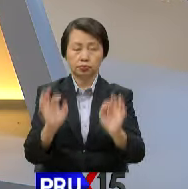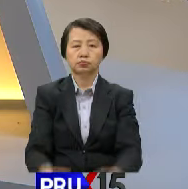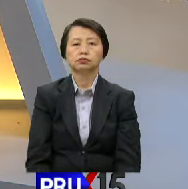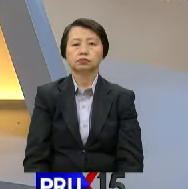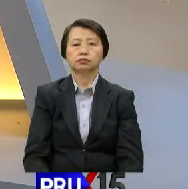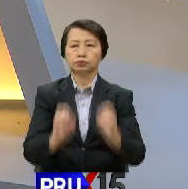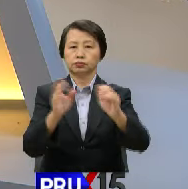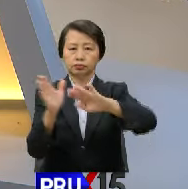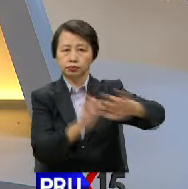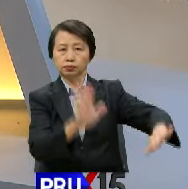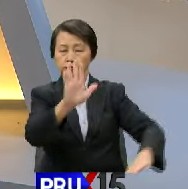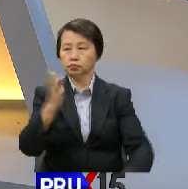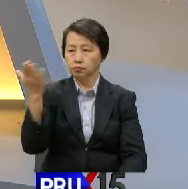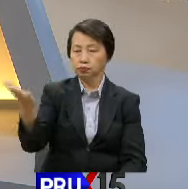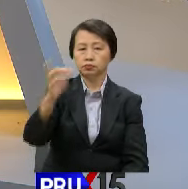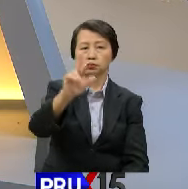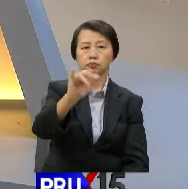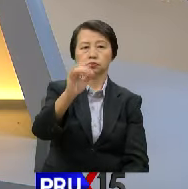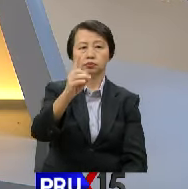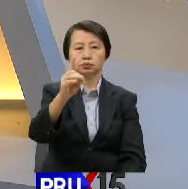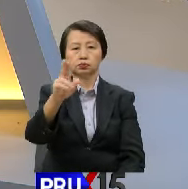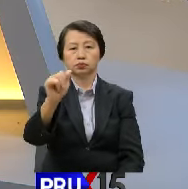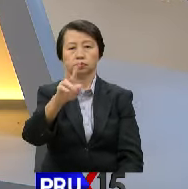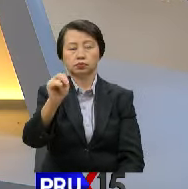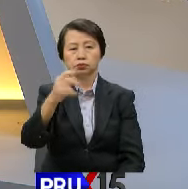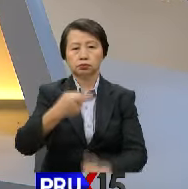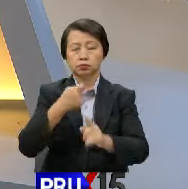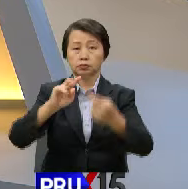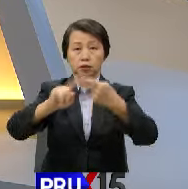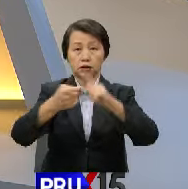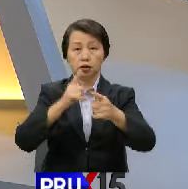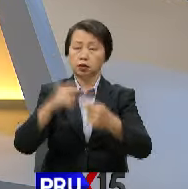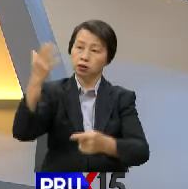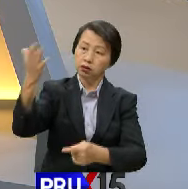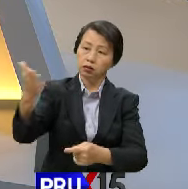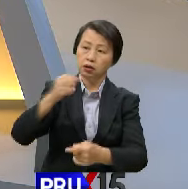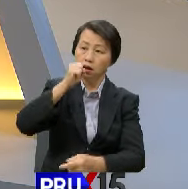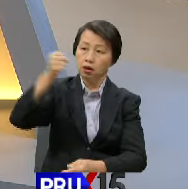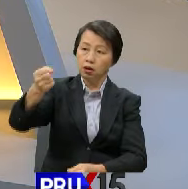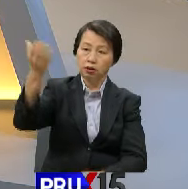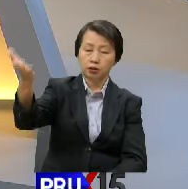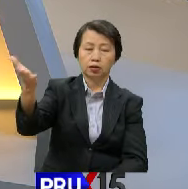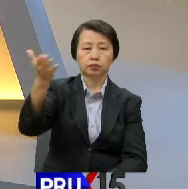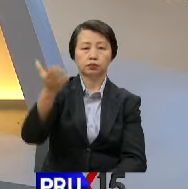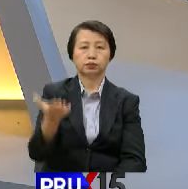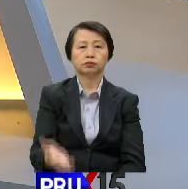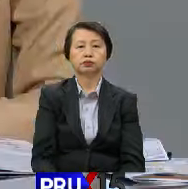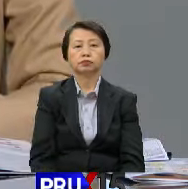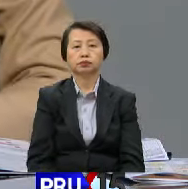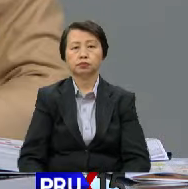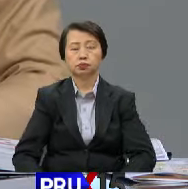kita bersama dengan Ridwan seketika untuk kita mendapatkan isyarat dari akar-akar pelapor di lokasi yang sudah pun bersedia untuk pura-puranya